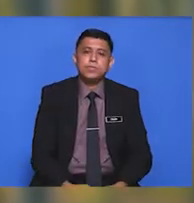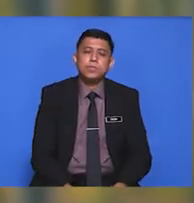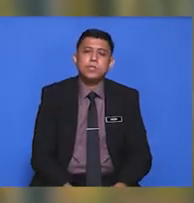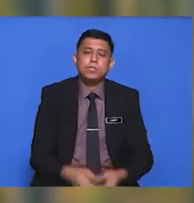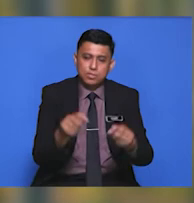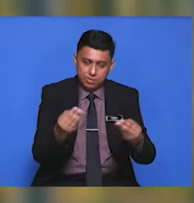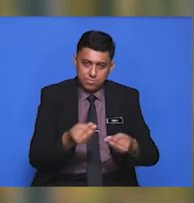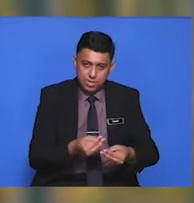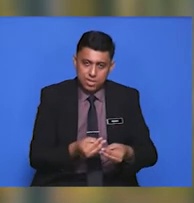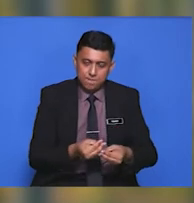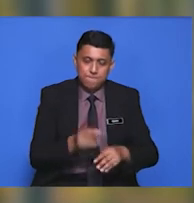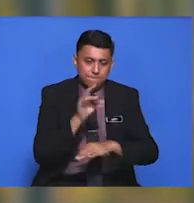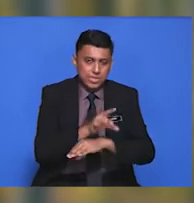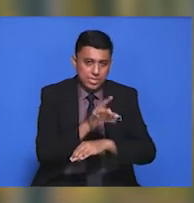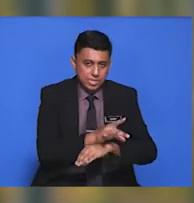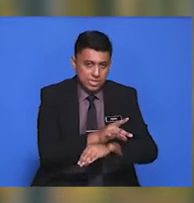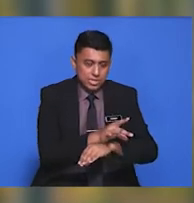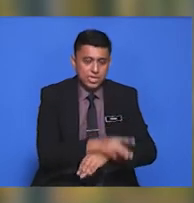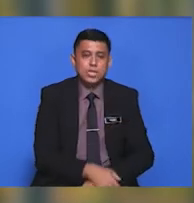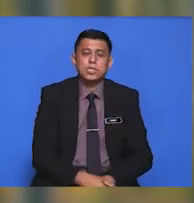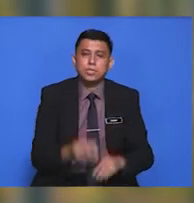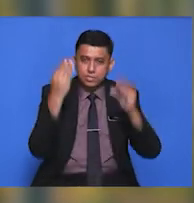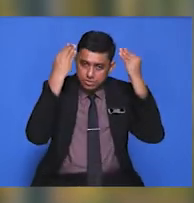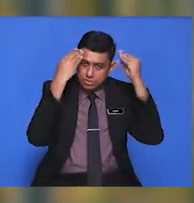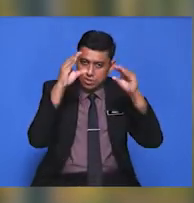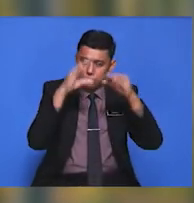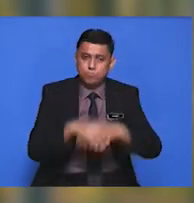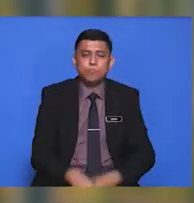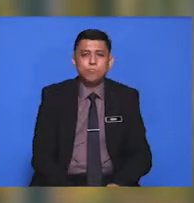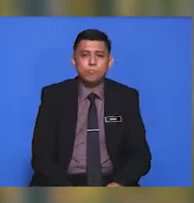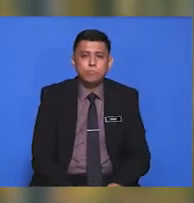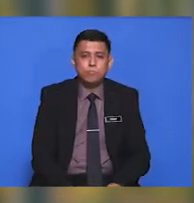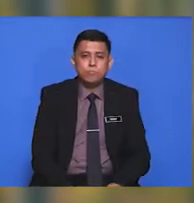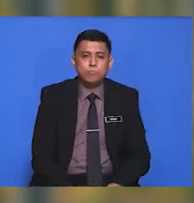Terimalah pesanan ikhlas daripada cikgu untuk murid-murid yang dikasihi.